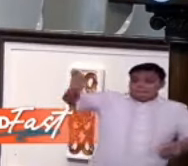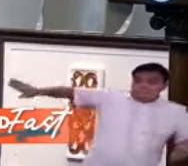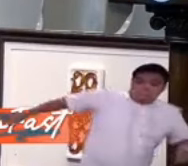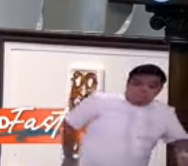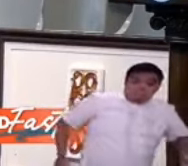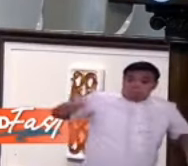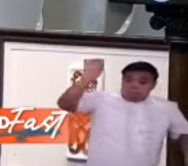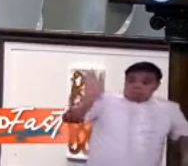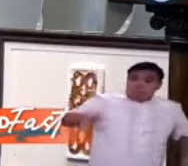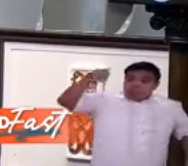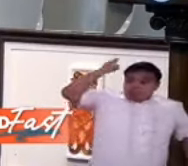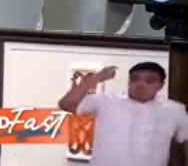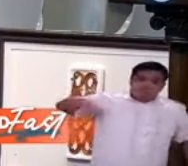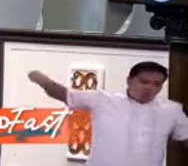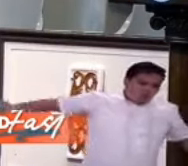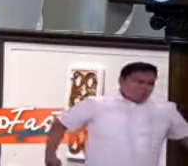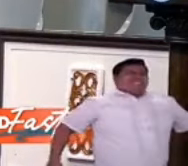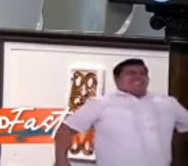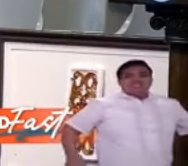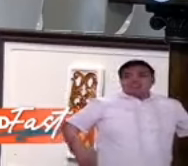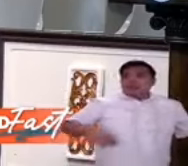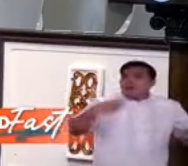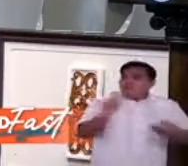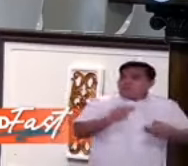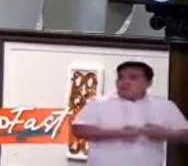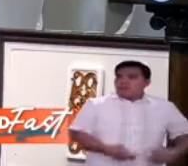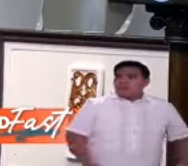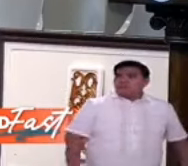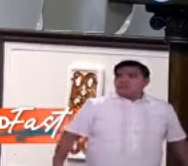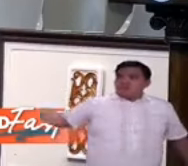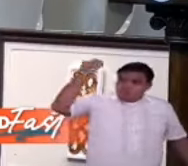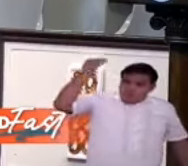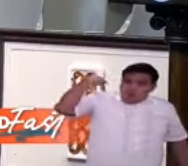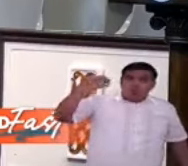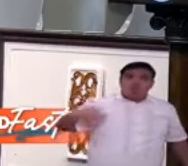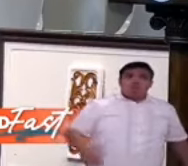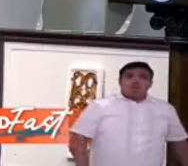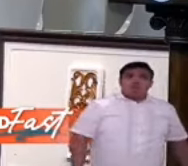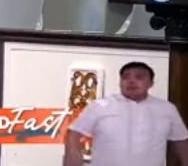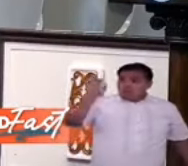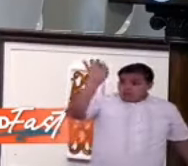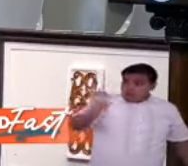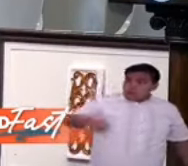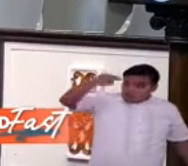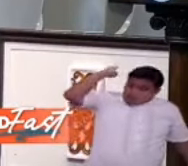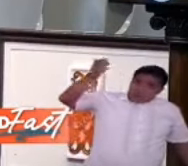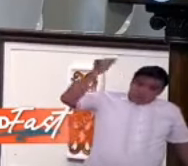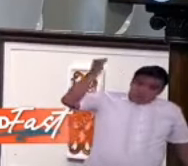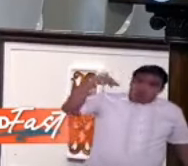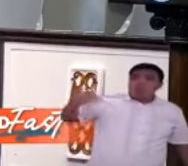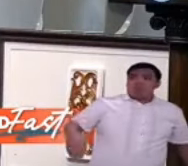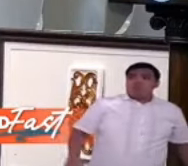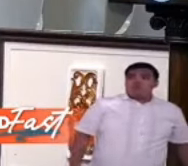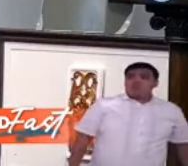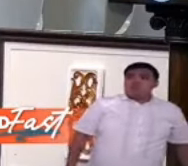muuntol gud inigbunal niya, muuntol gud niya, kutsun gud to among higdaanan, muuntol gihapon ko. Sakit, di ko